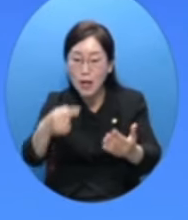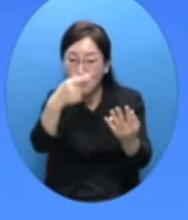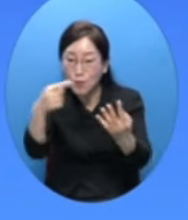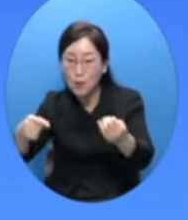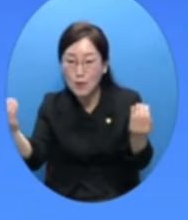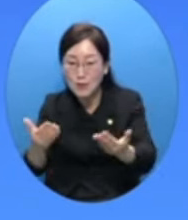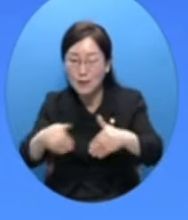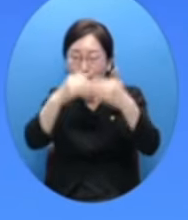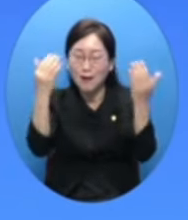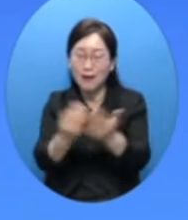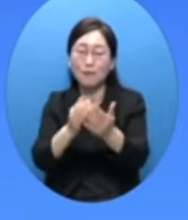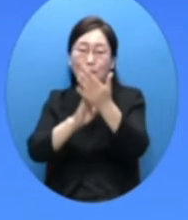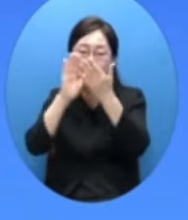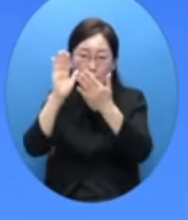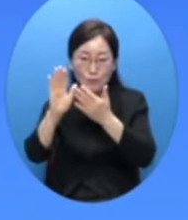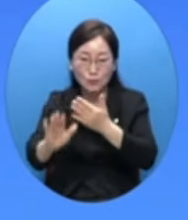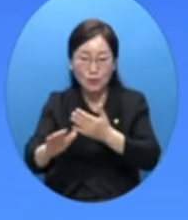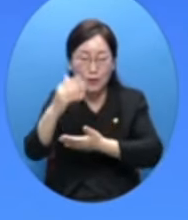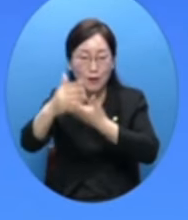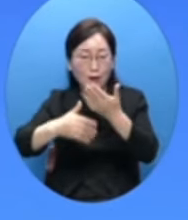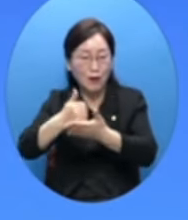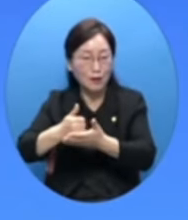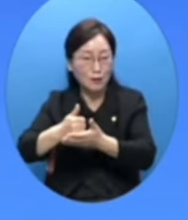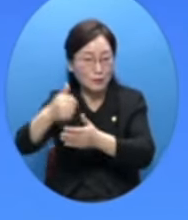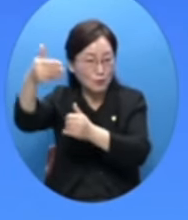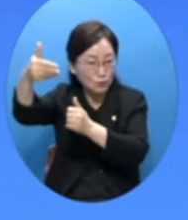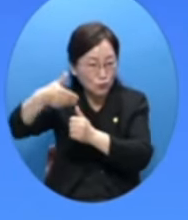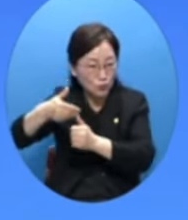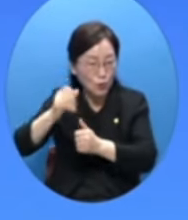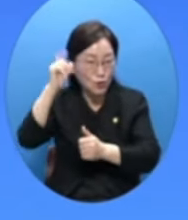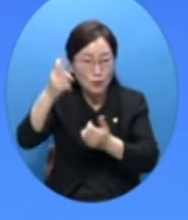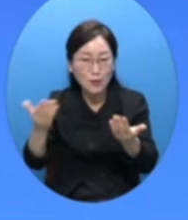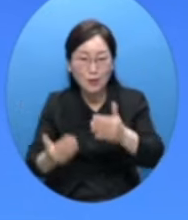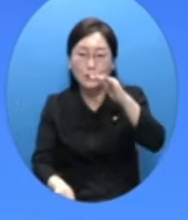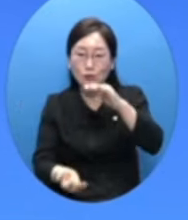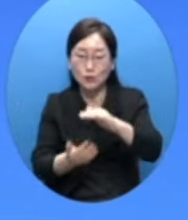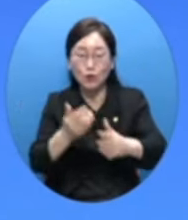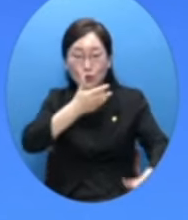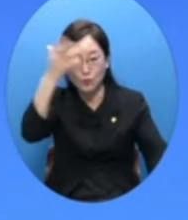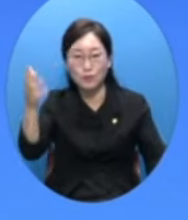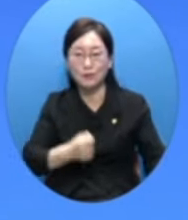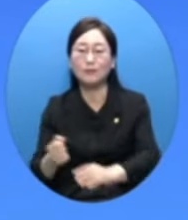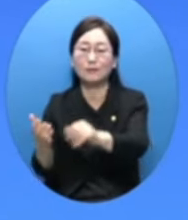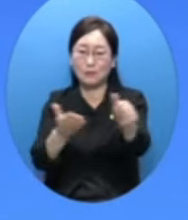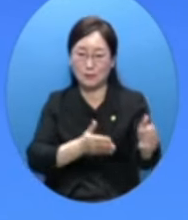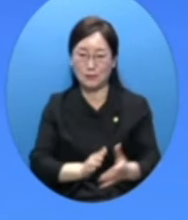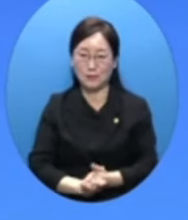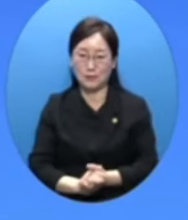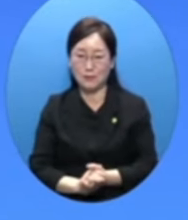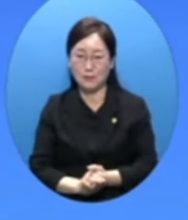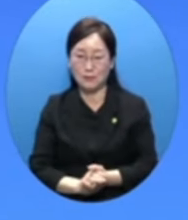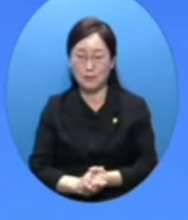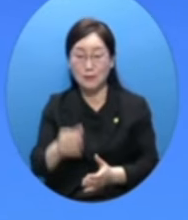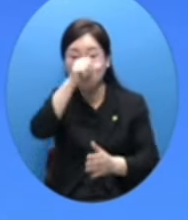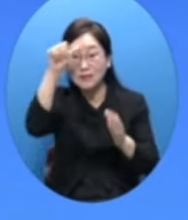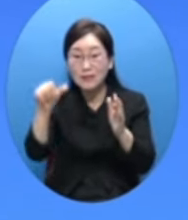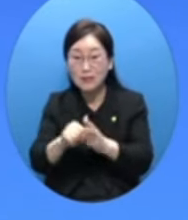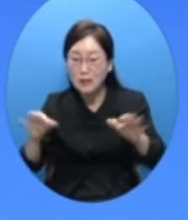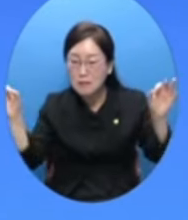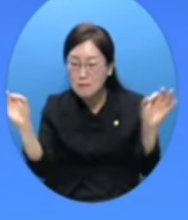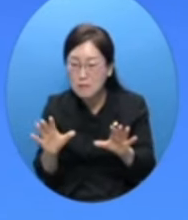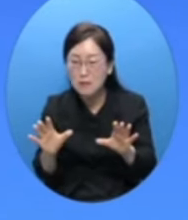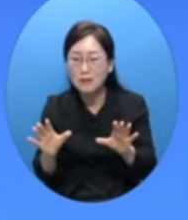장차 위대한 하나님의 역사를 이루러 나갈 꿈을 꾸면서 나가는 여러분 모두 되기를 바랍니다. 인생은 잠시